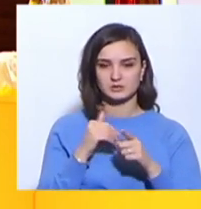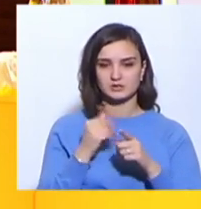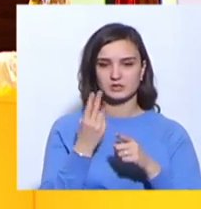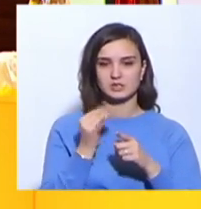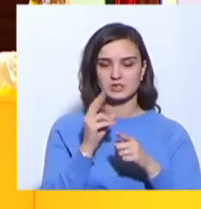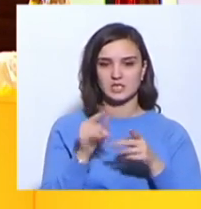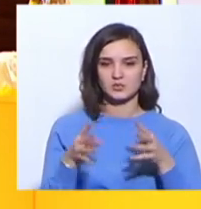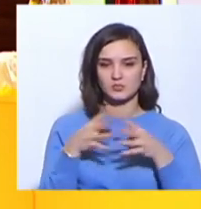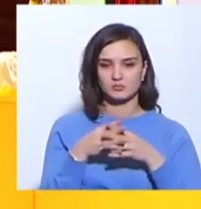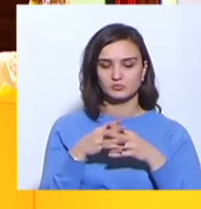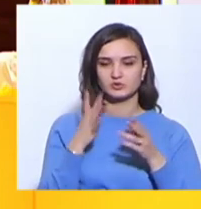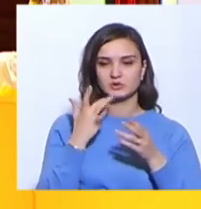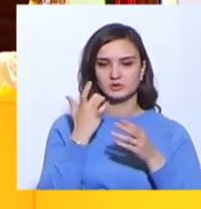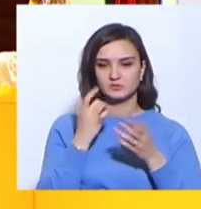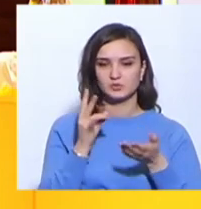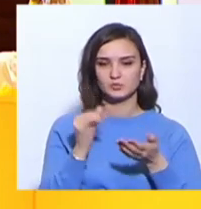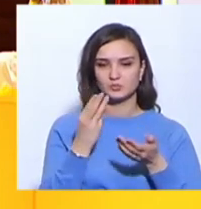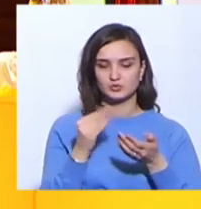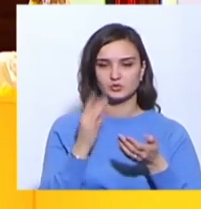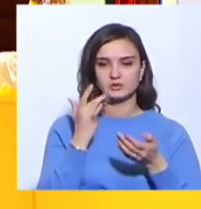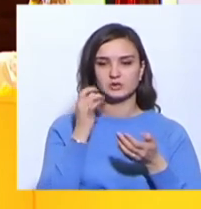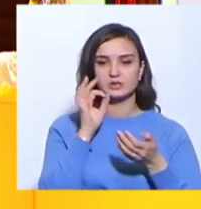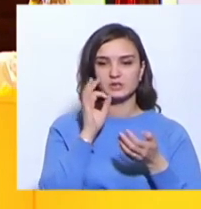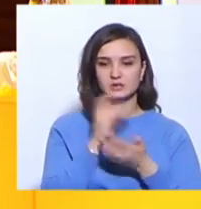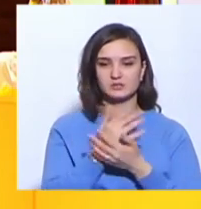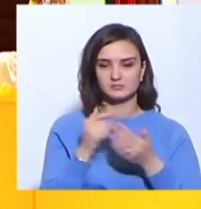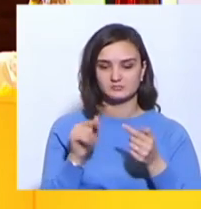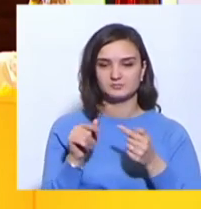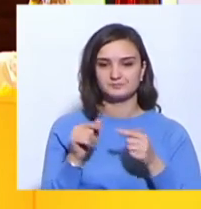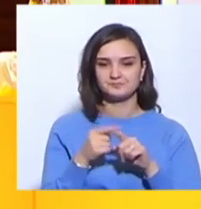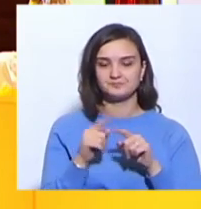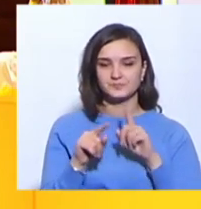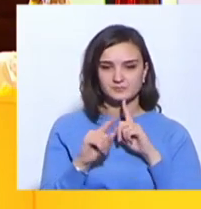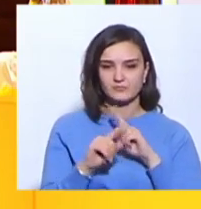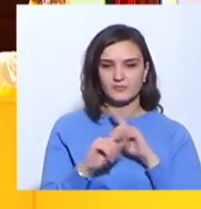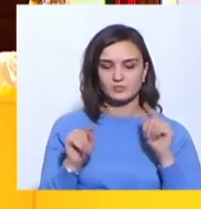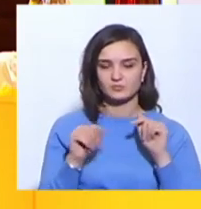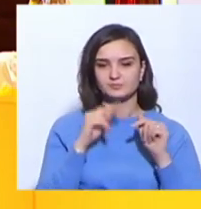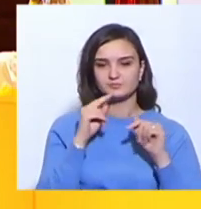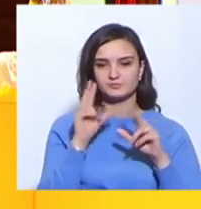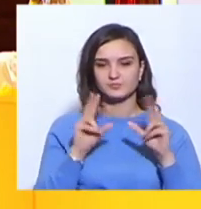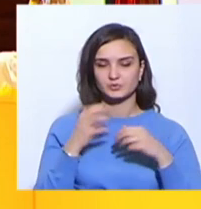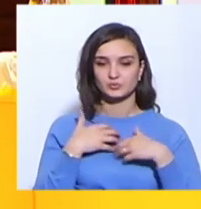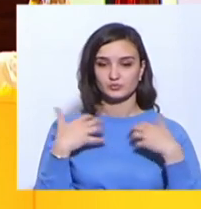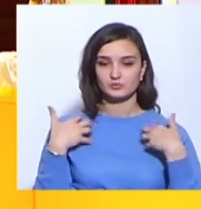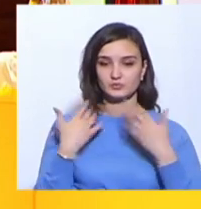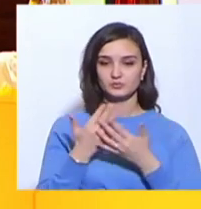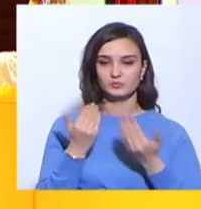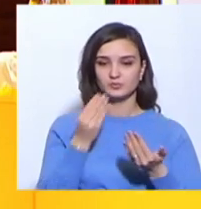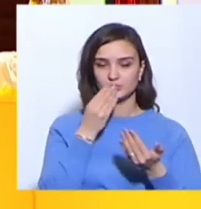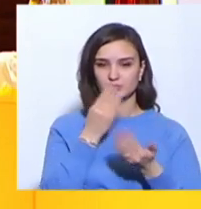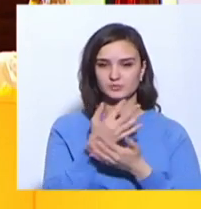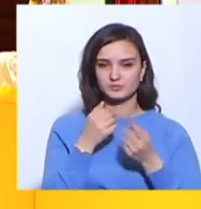ცილებთან კომბინაციაში, ნიგვზის, ნუში, თხილი და ასე შემდეგ, განსაკუთრებით თუ გავითვალისწინებთ ცხოველური წარმოშობის